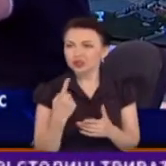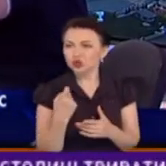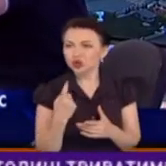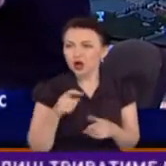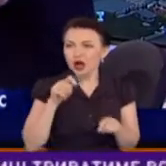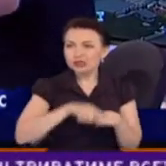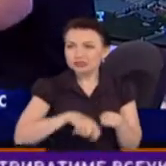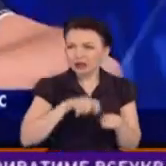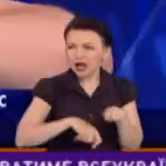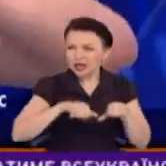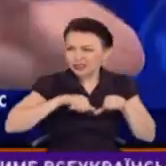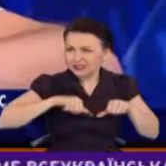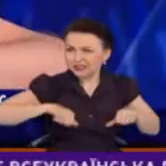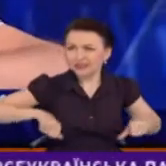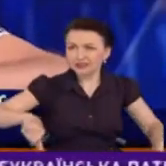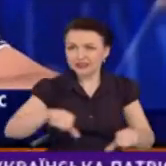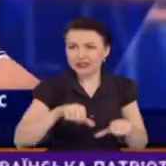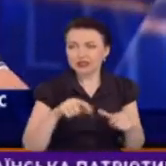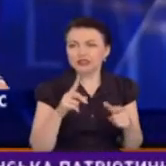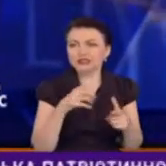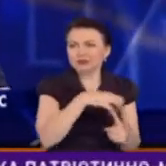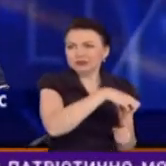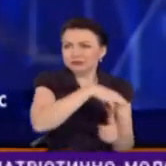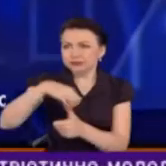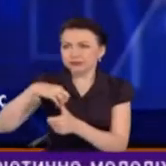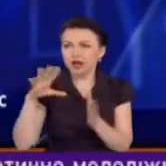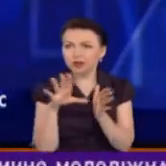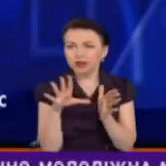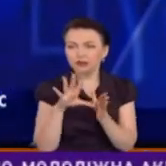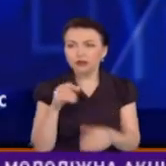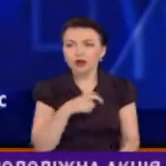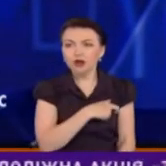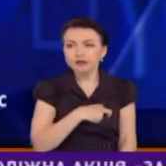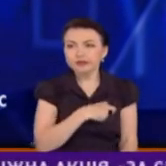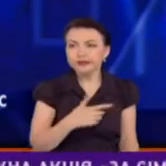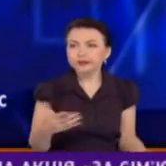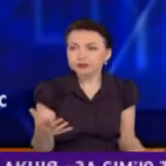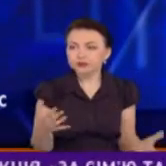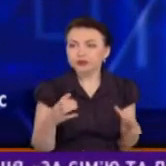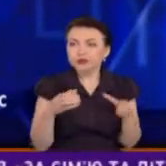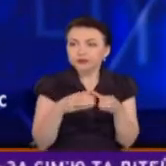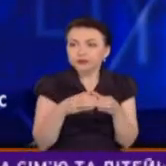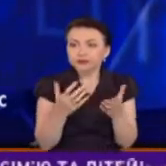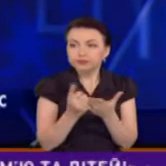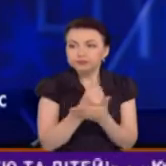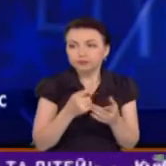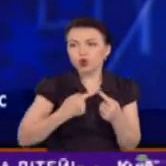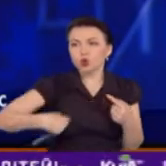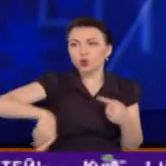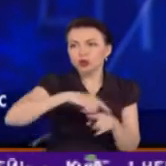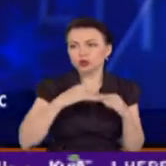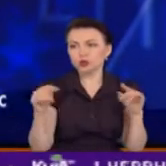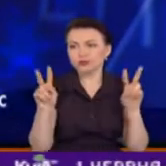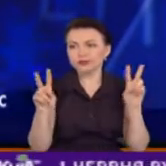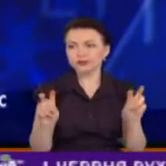експертів. Цвіт енергетики наш. Депутатів кворума нема, тобто засідання комітету перетворилося на круглий стіл. Я